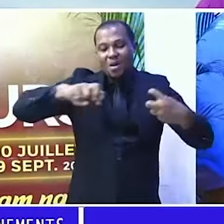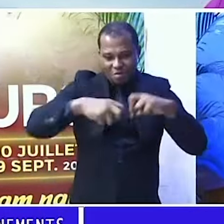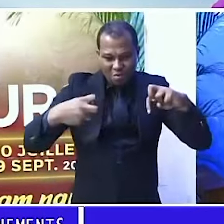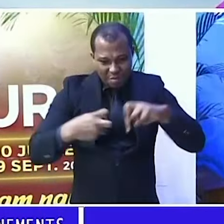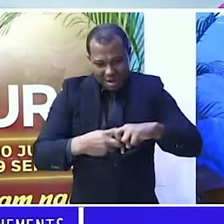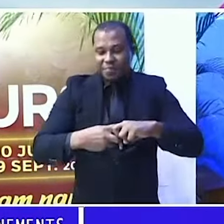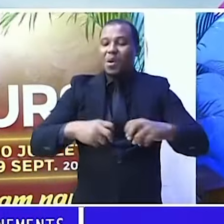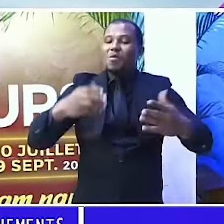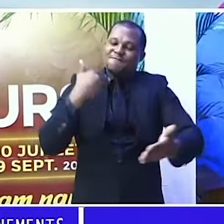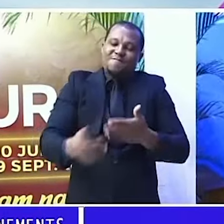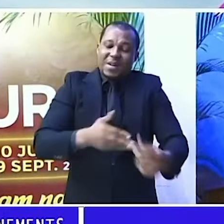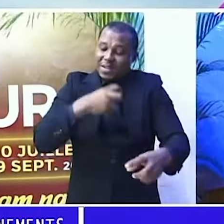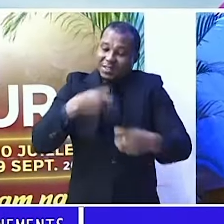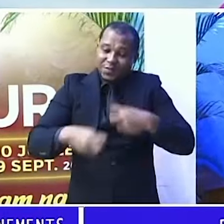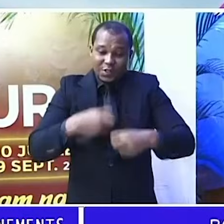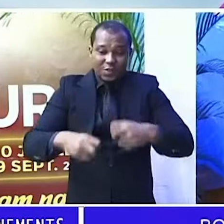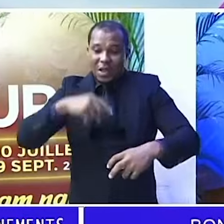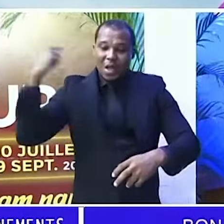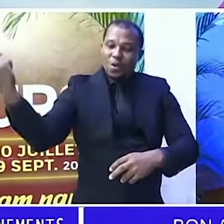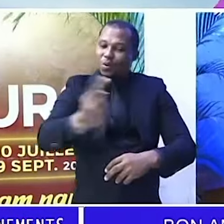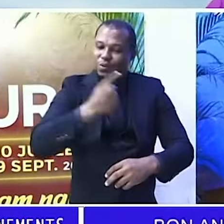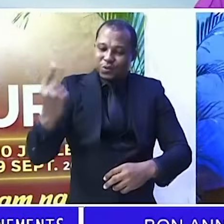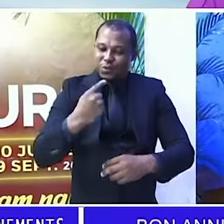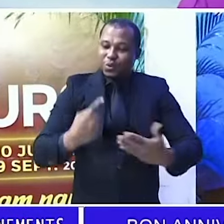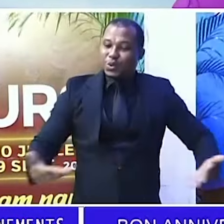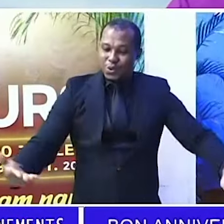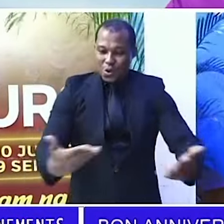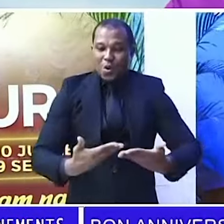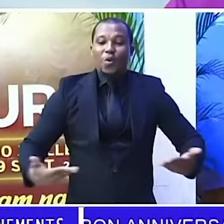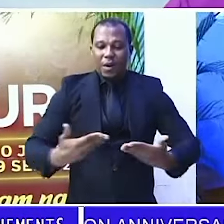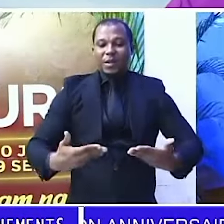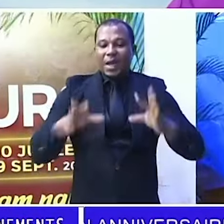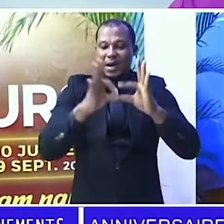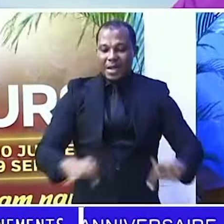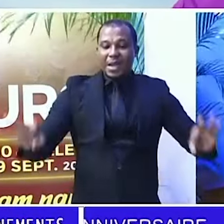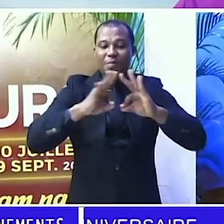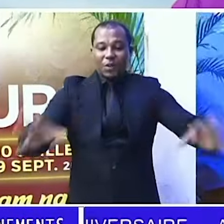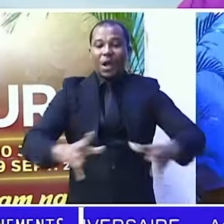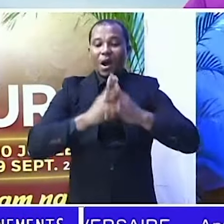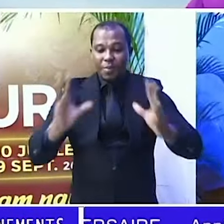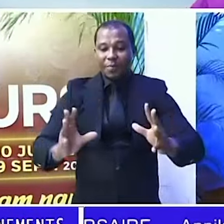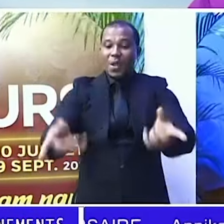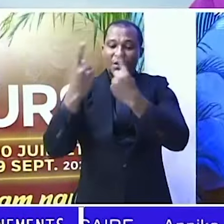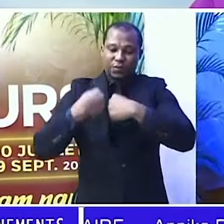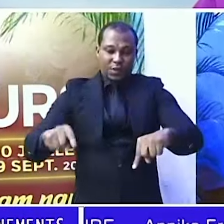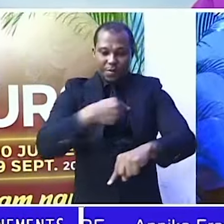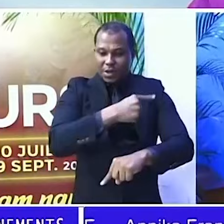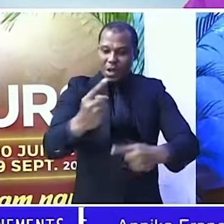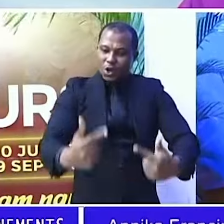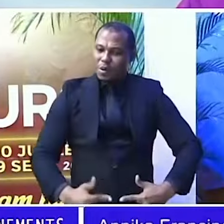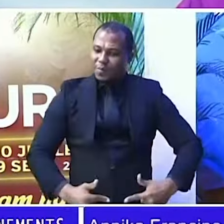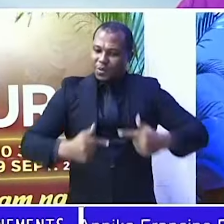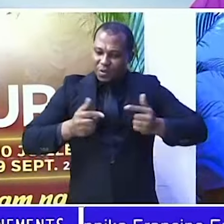mais yo là yo vivant et c'est ça qui est bien important depuis nous vivant lorsque jour délivrance pas nous